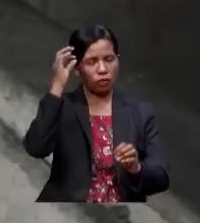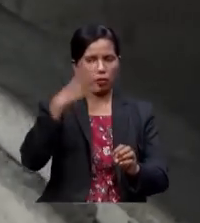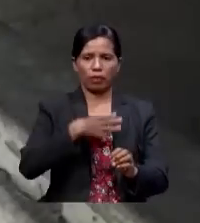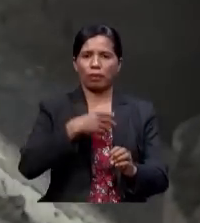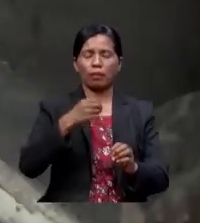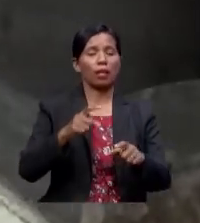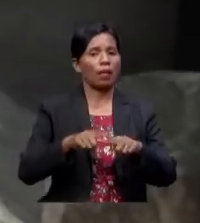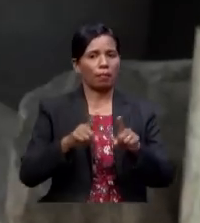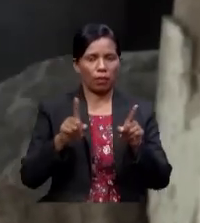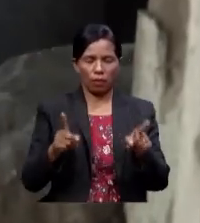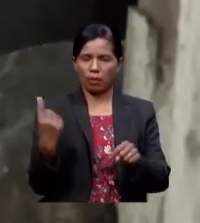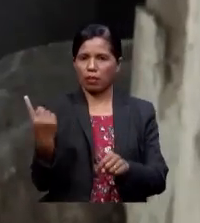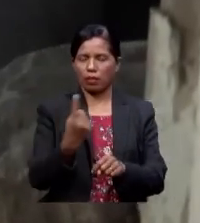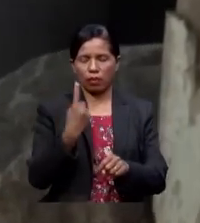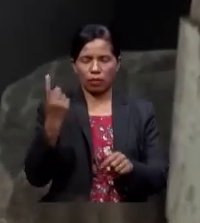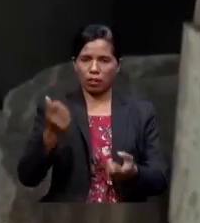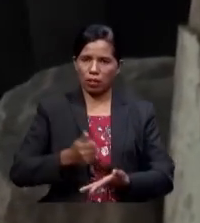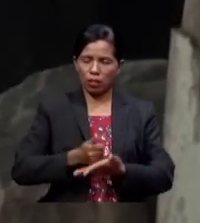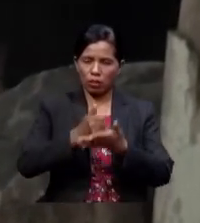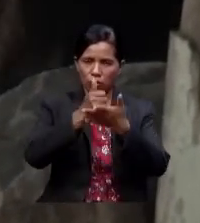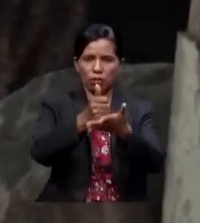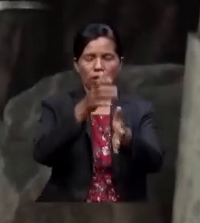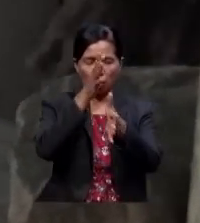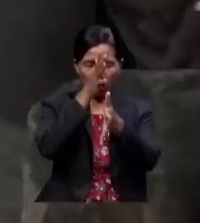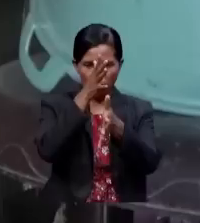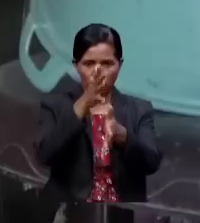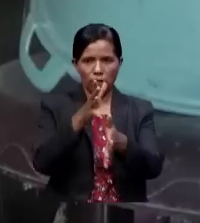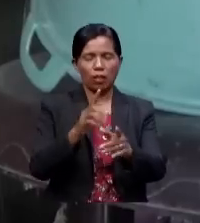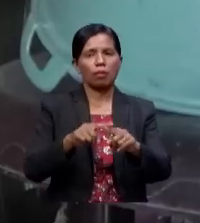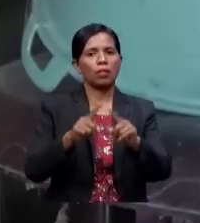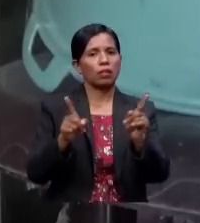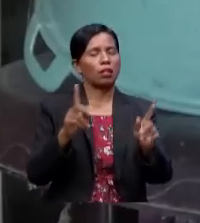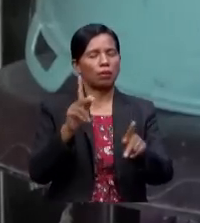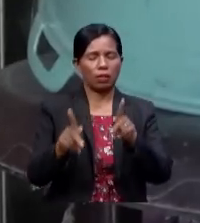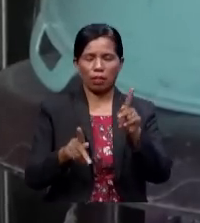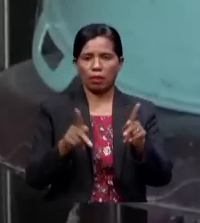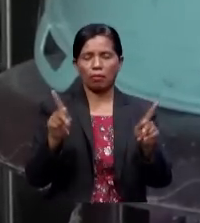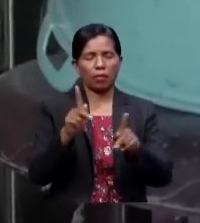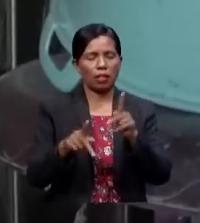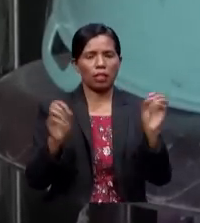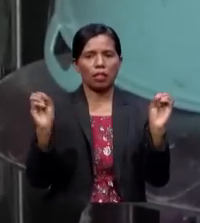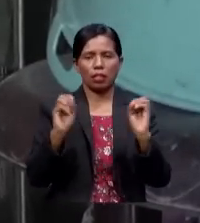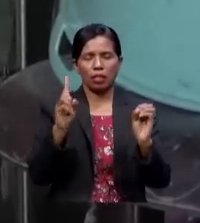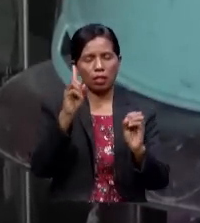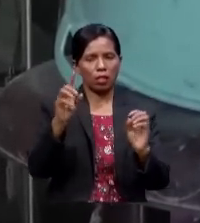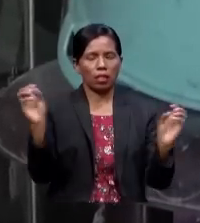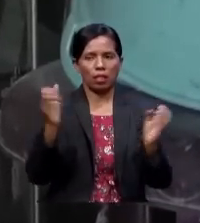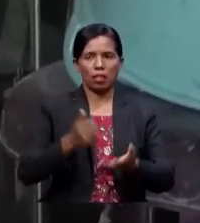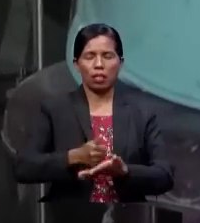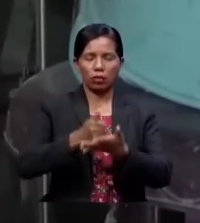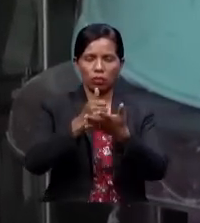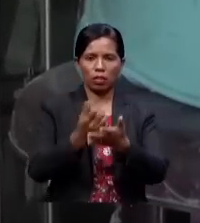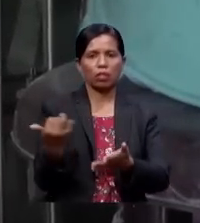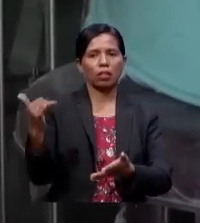Moi be na fatin tulung avo mane basa laia ema ida atu kuida sirnen rua lorong ba